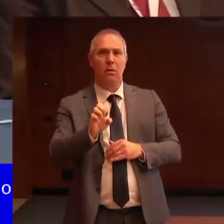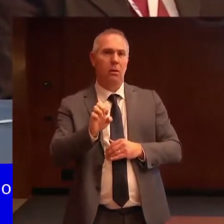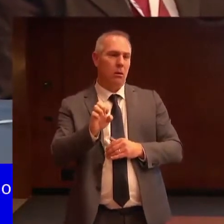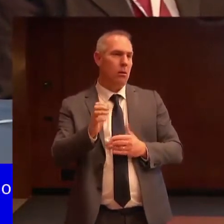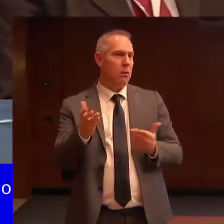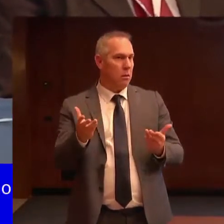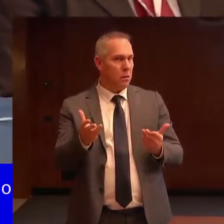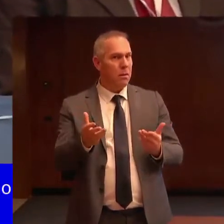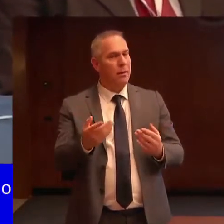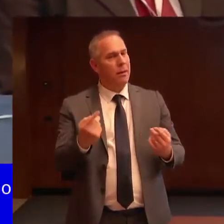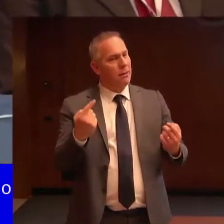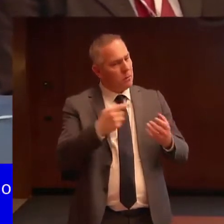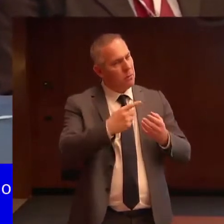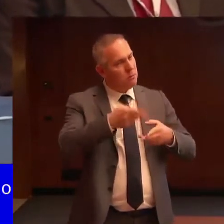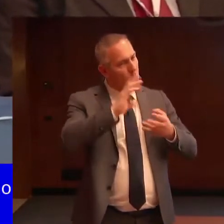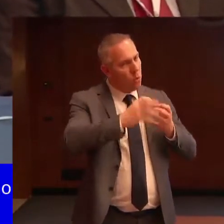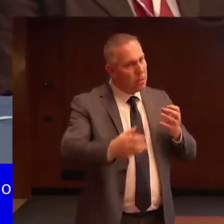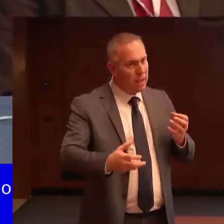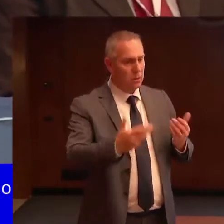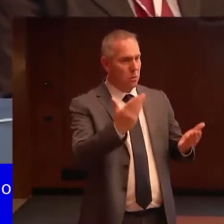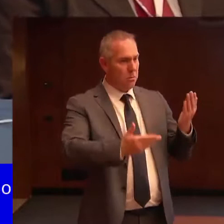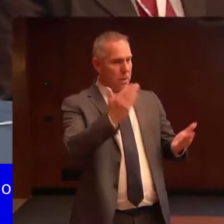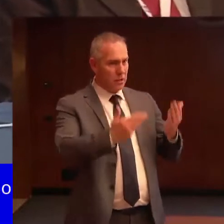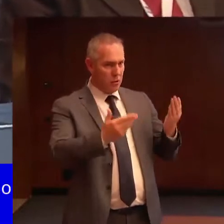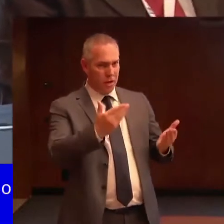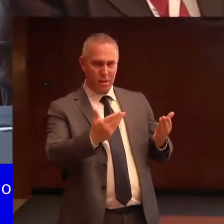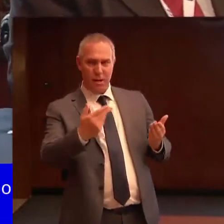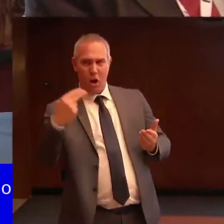stato bilanciare, soprattutto sul versante hollywoodiano,